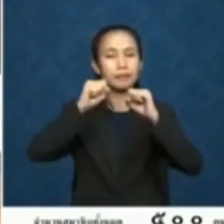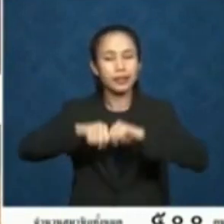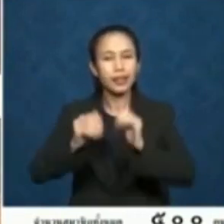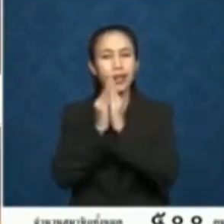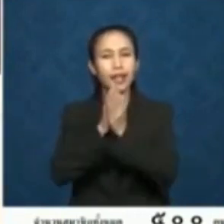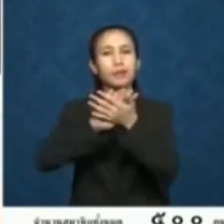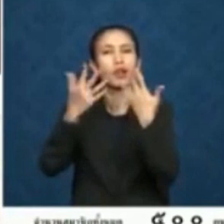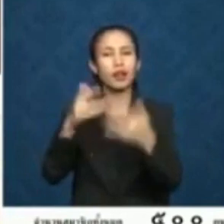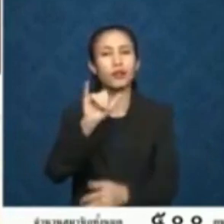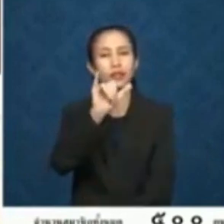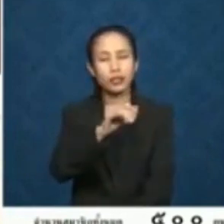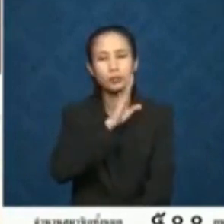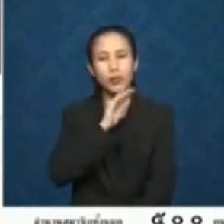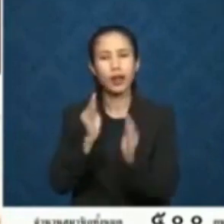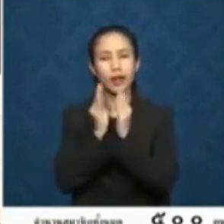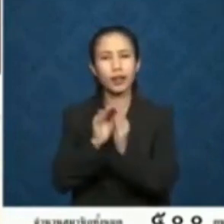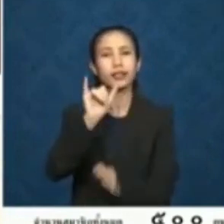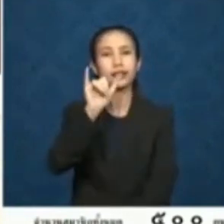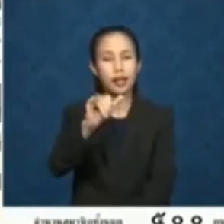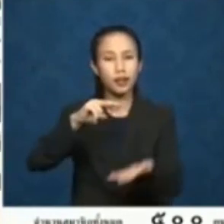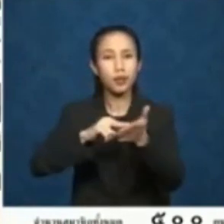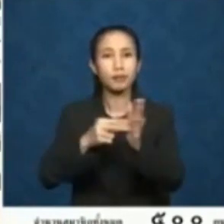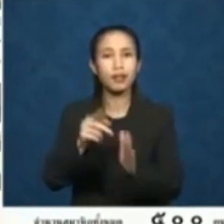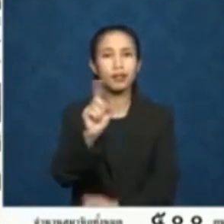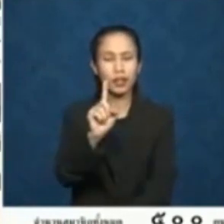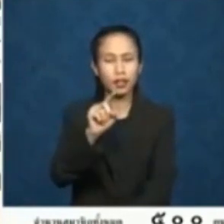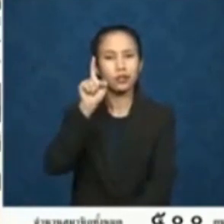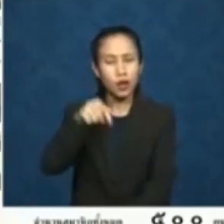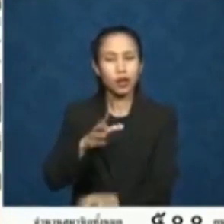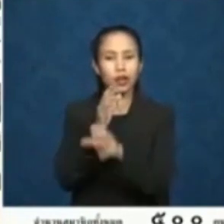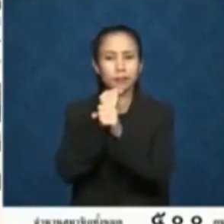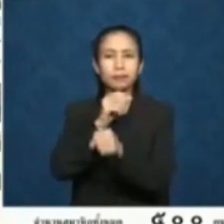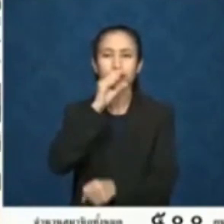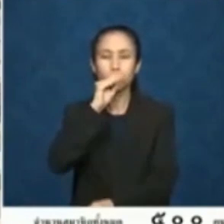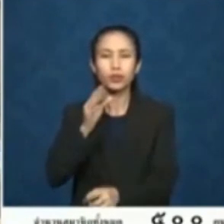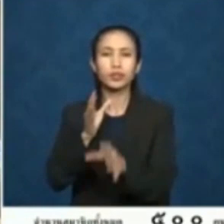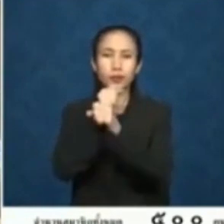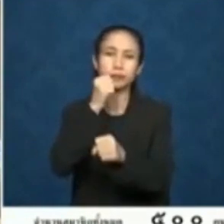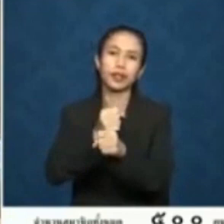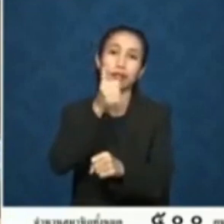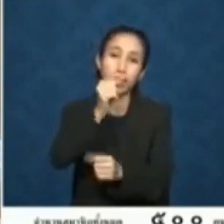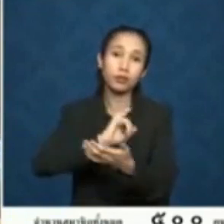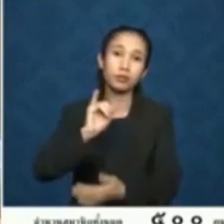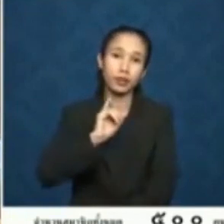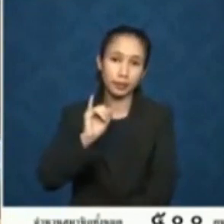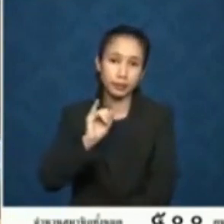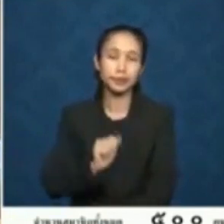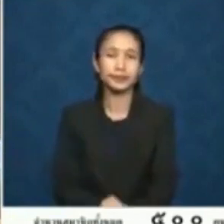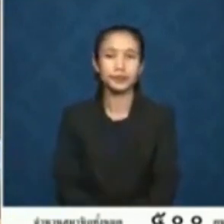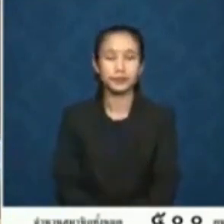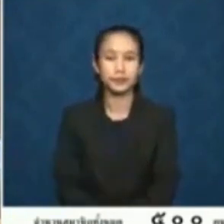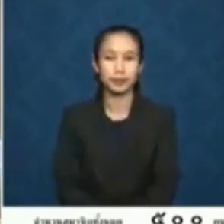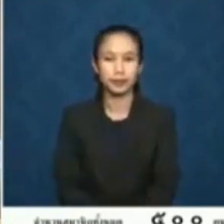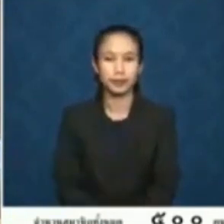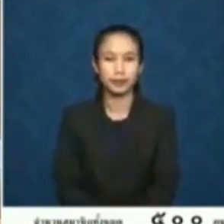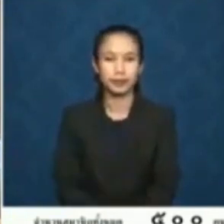ก็ผมถึงได้ถามท่านประธานว่าท่านประธานลงมติหรือยังยังไม่ลงมติก็แปลว่าสามารถที่จะอภิปรายสรุป